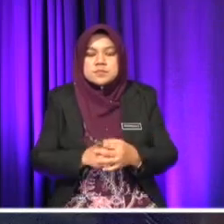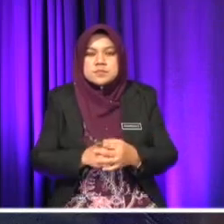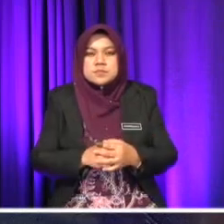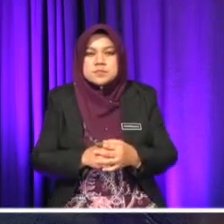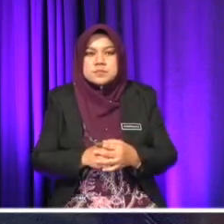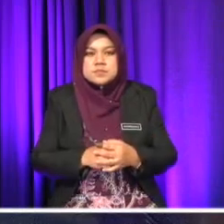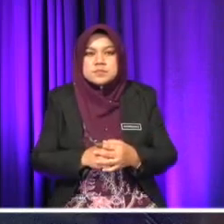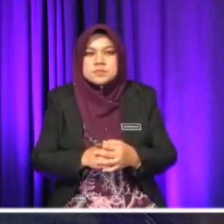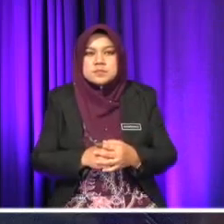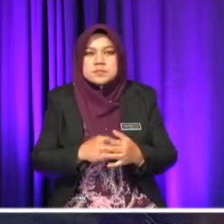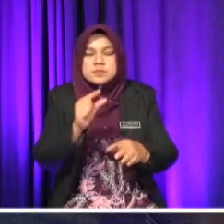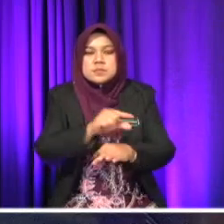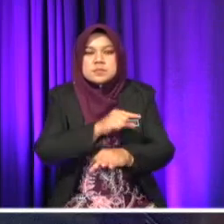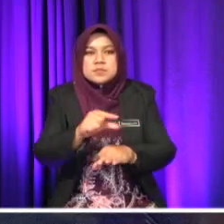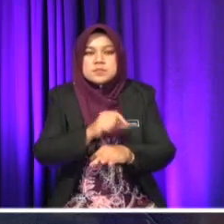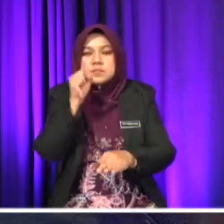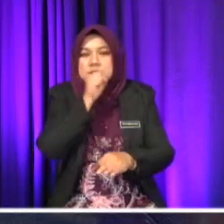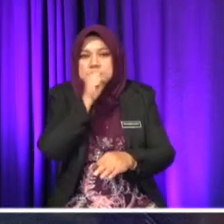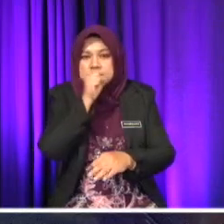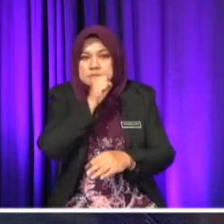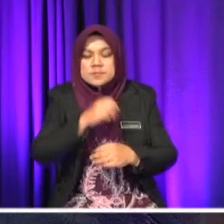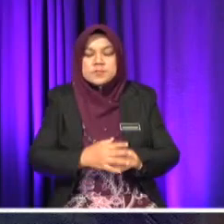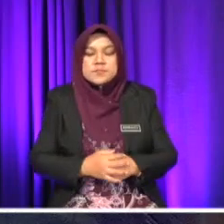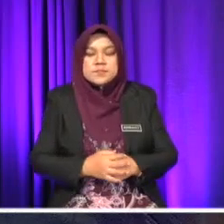sebab gurindam ini kita nyanyikan